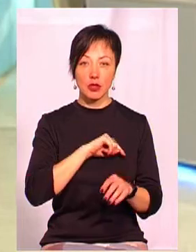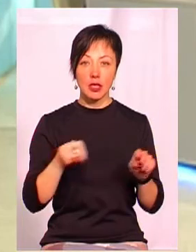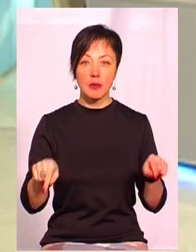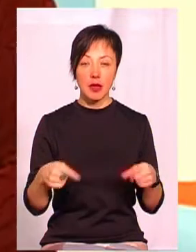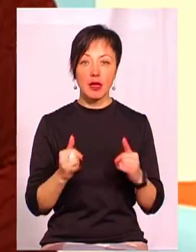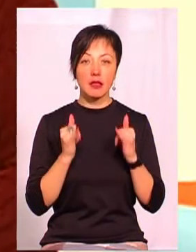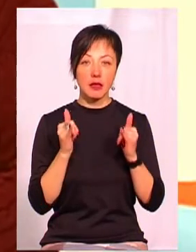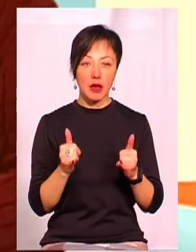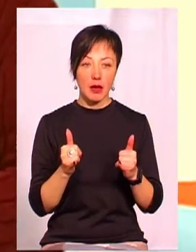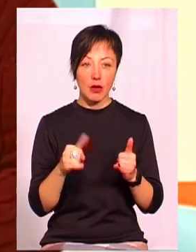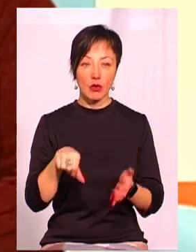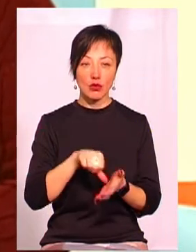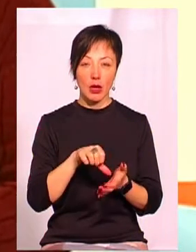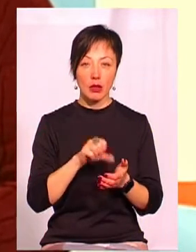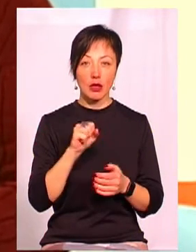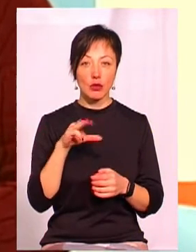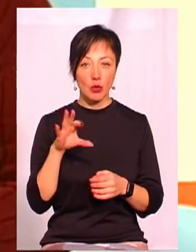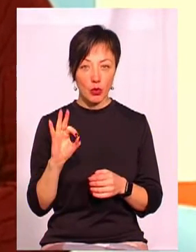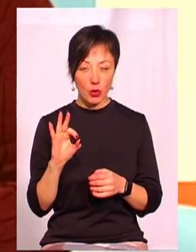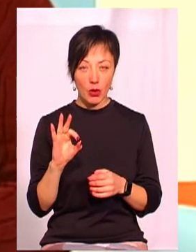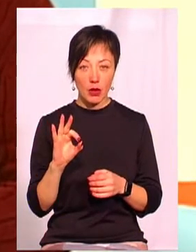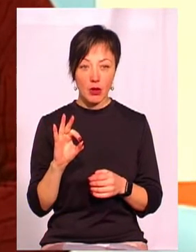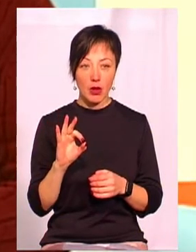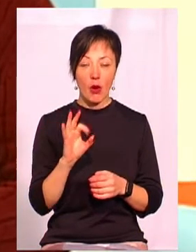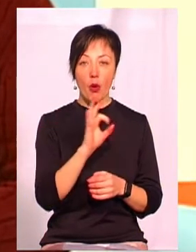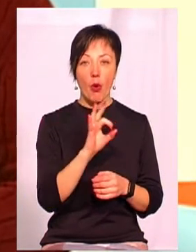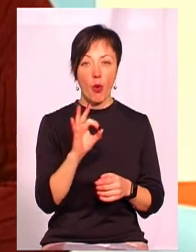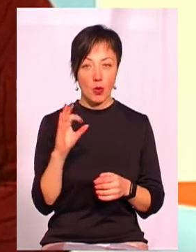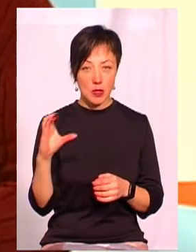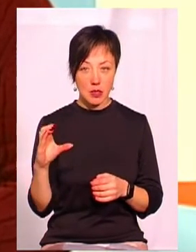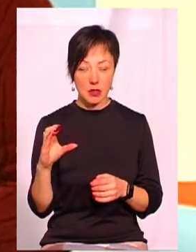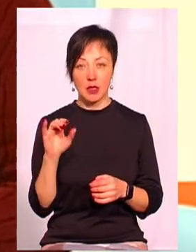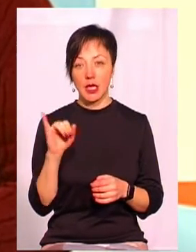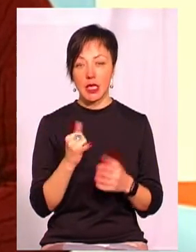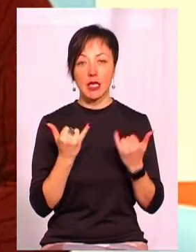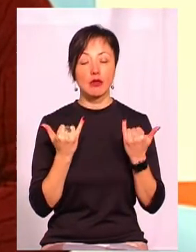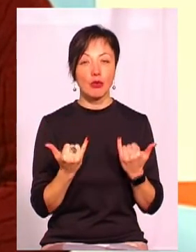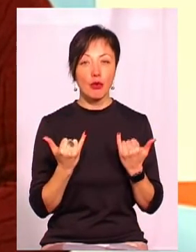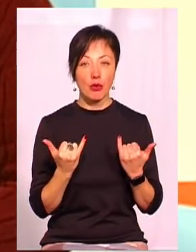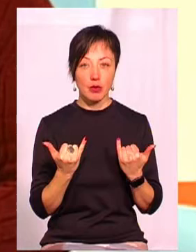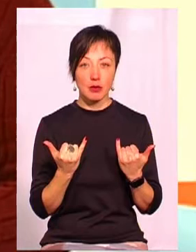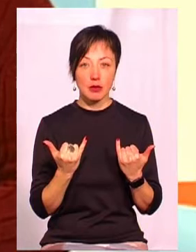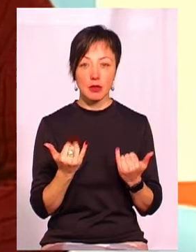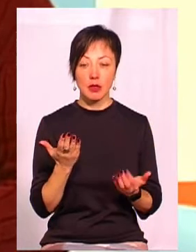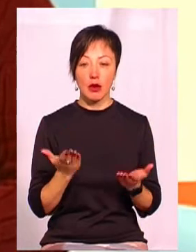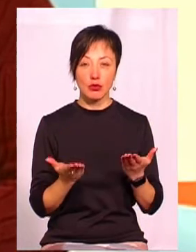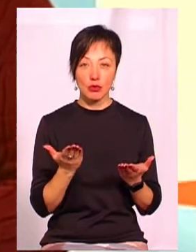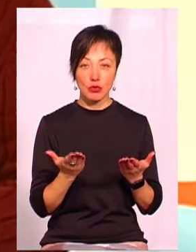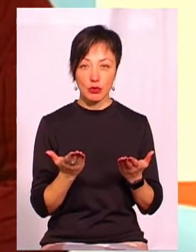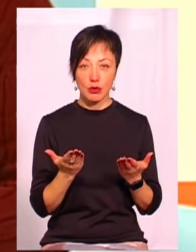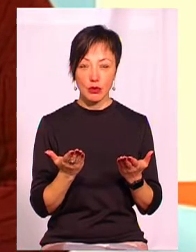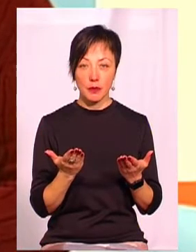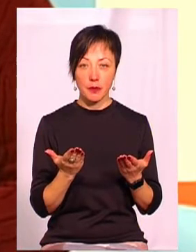реабілітації для учасників АТО ООС. І на сьогодні, ну якщо